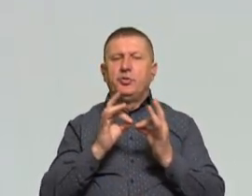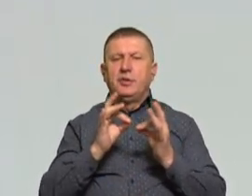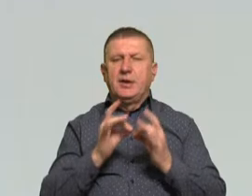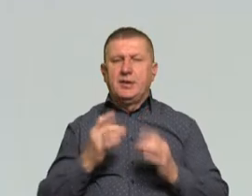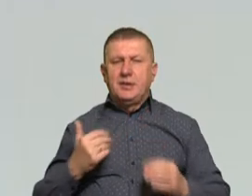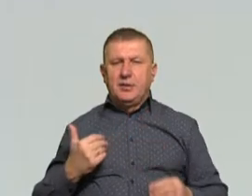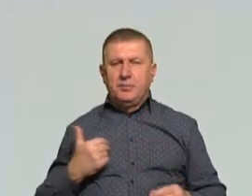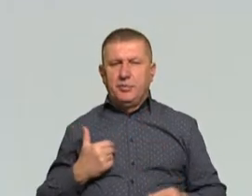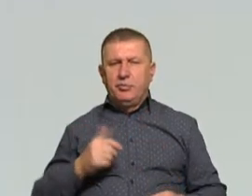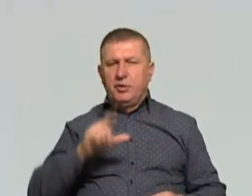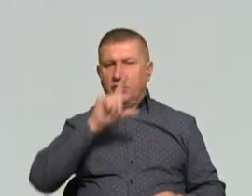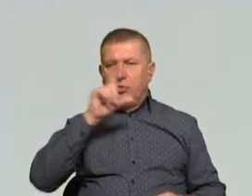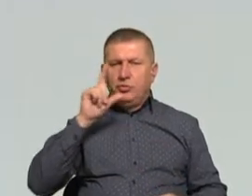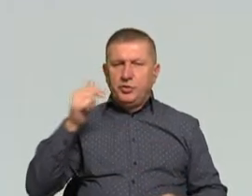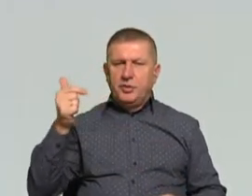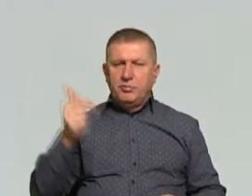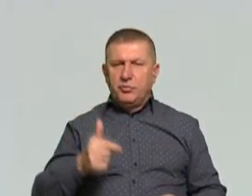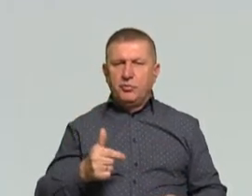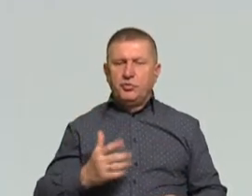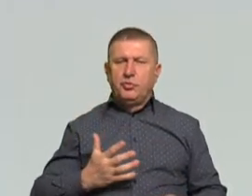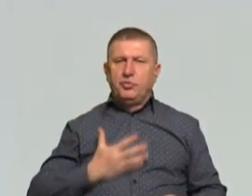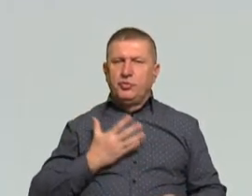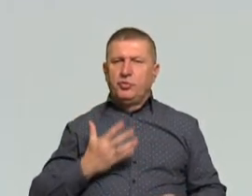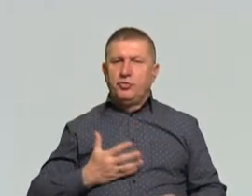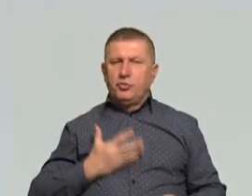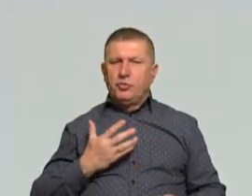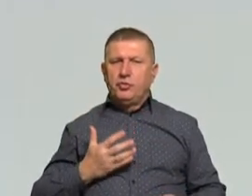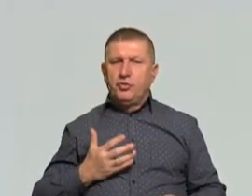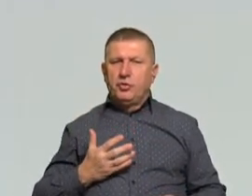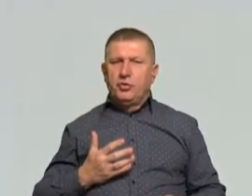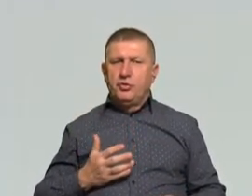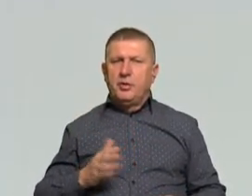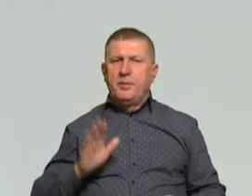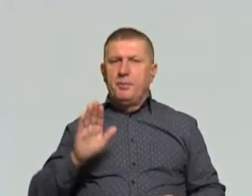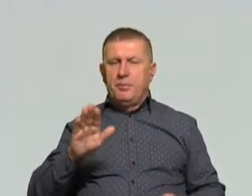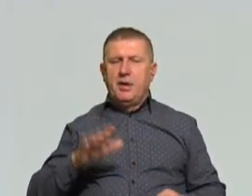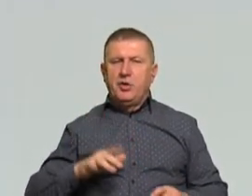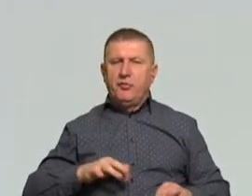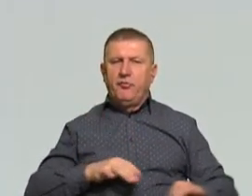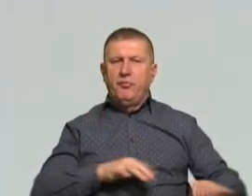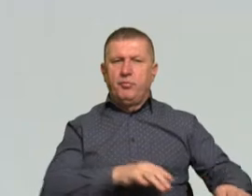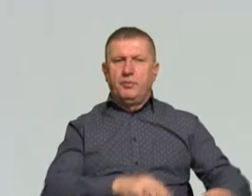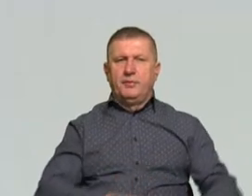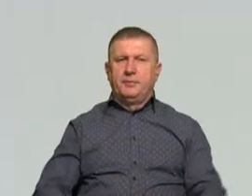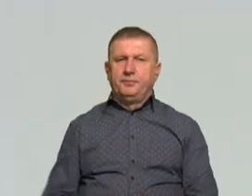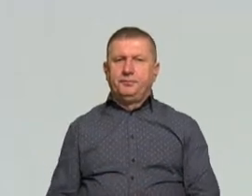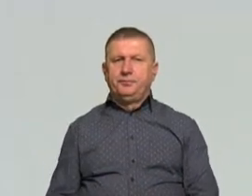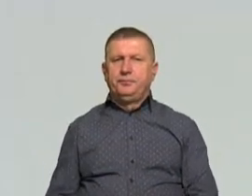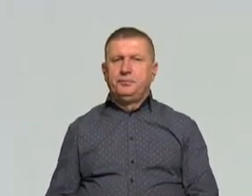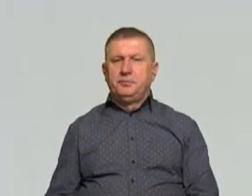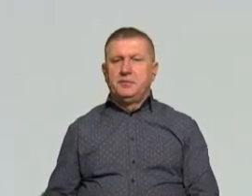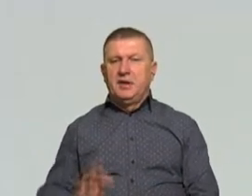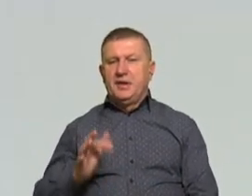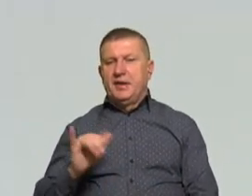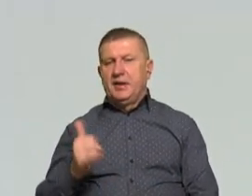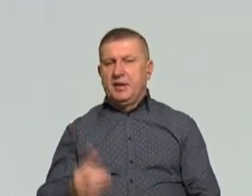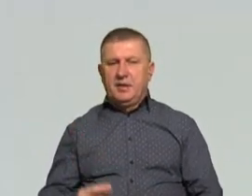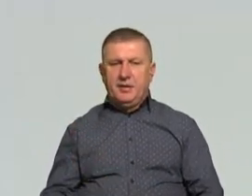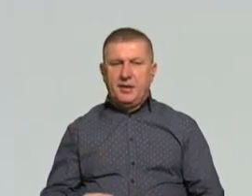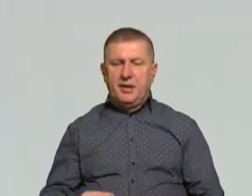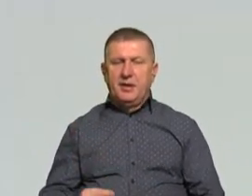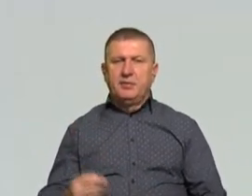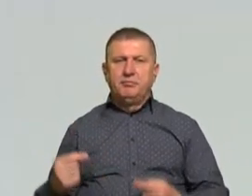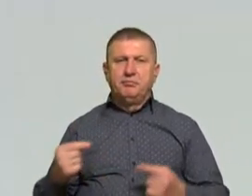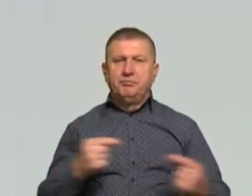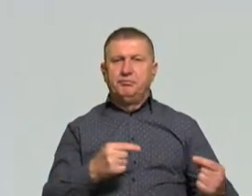to ludzie muszą czuć to, że to mają na cokolwiek wpływ. No niestety w takiej formie, jak to się odbywa dzisiaj, że w tych